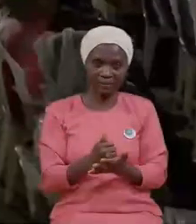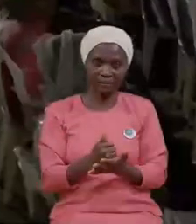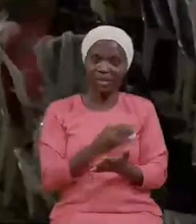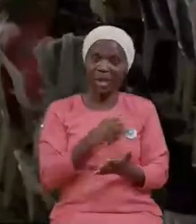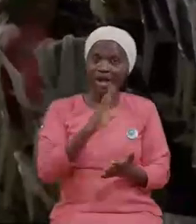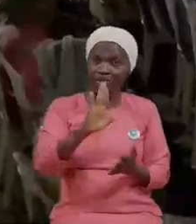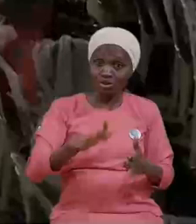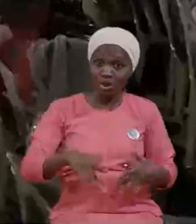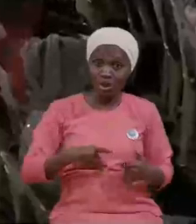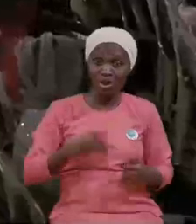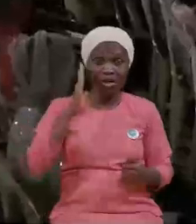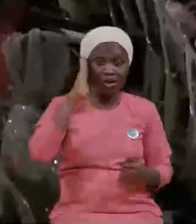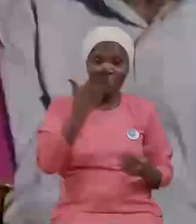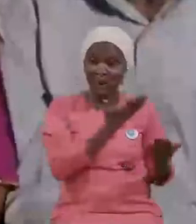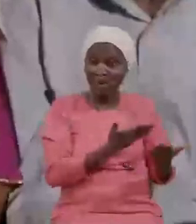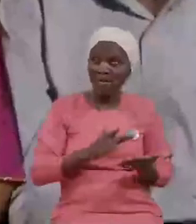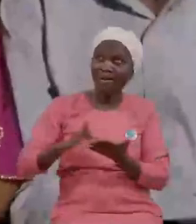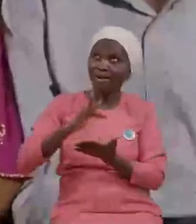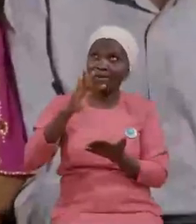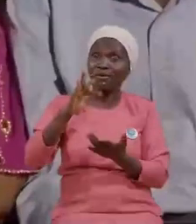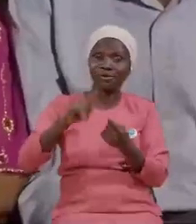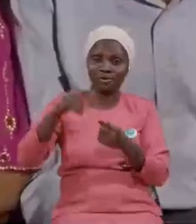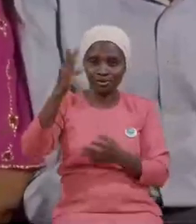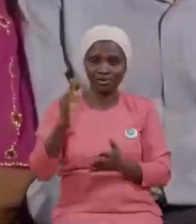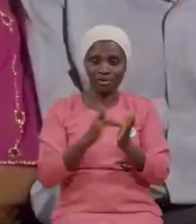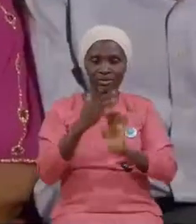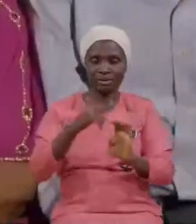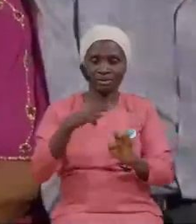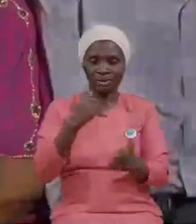Et t'apportera la gloire à Dieu.